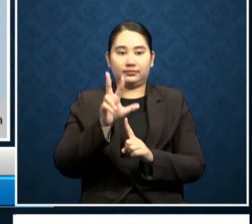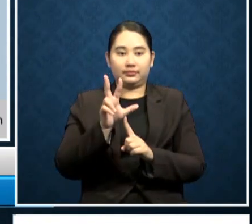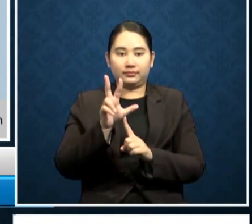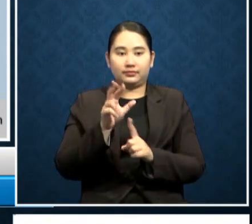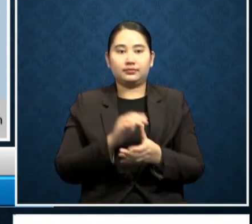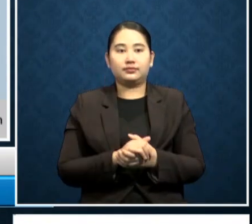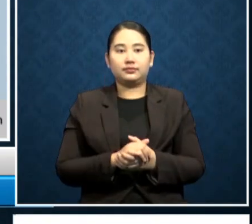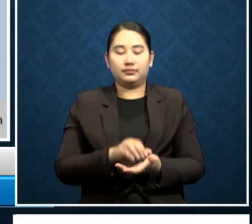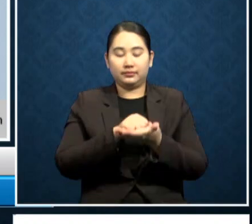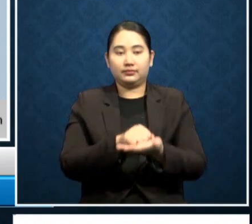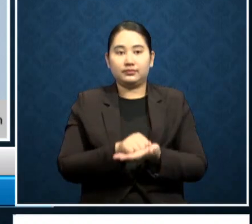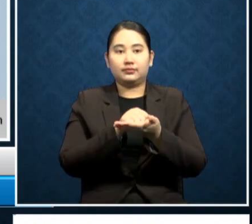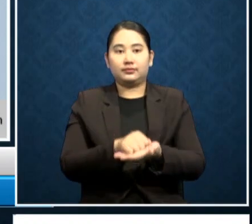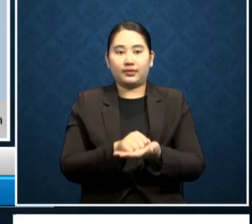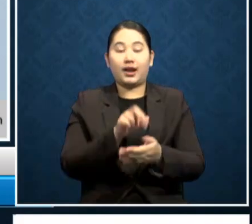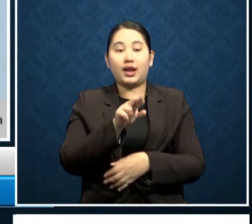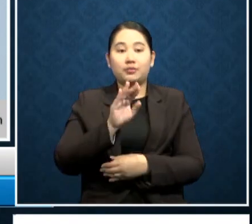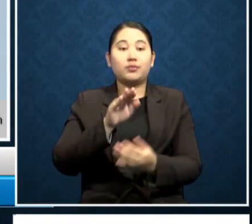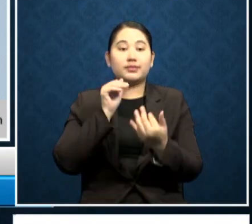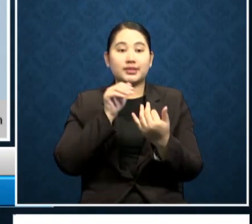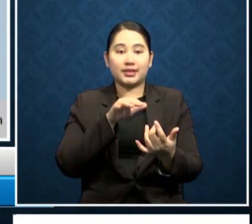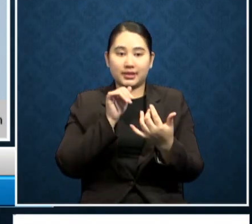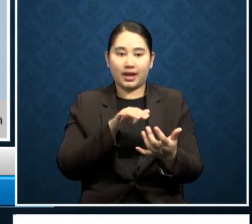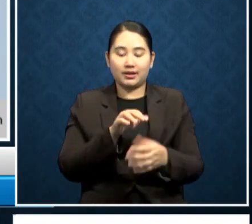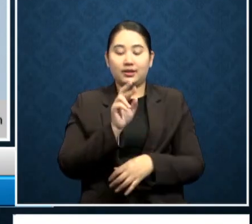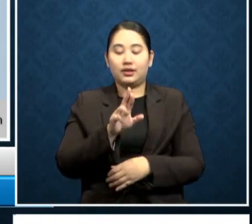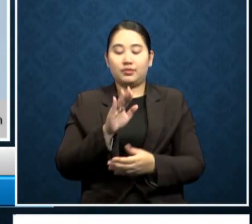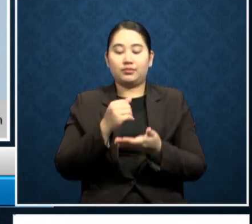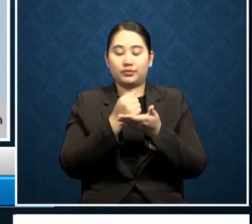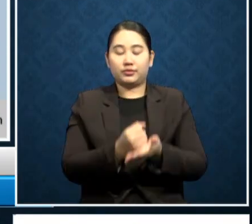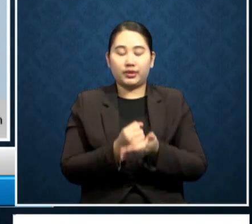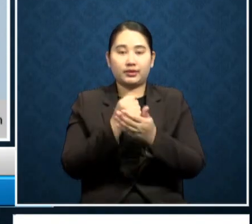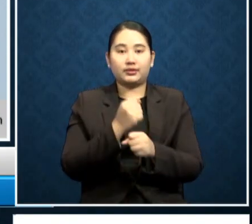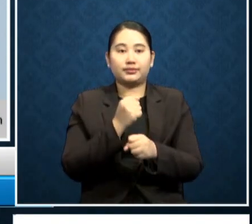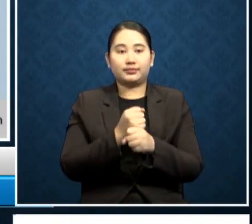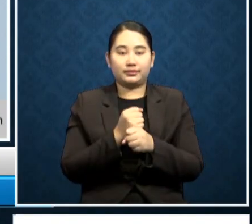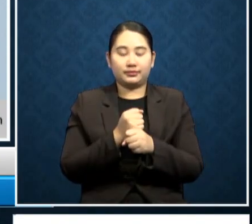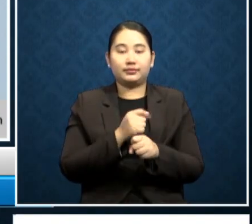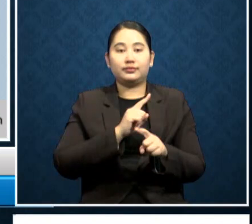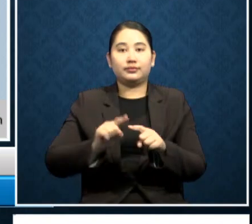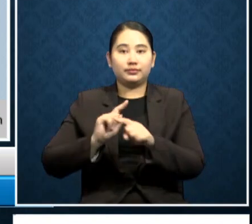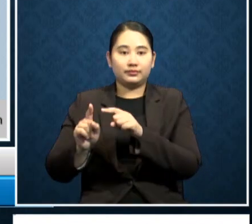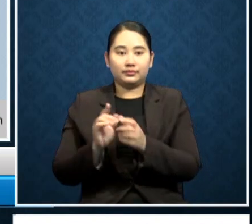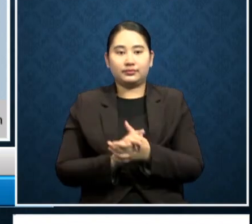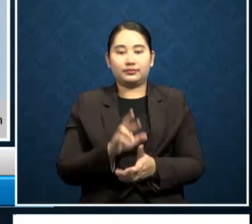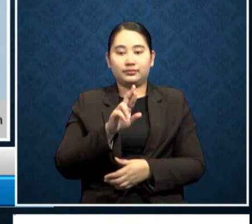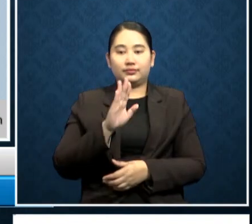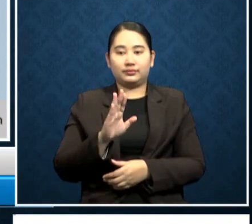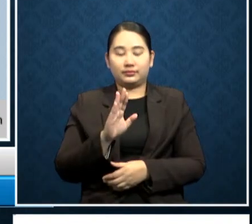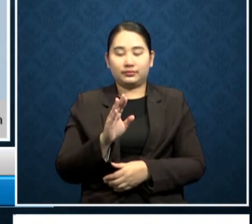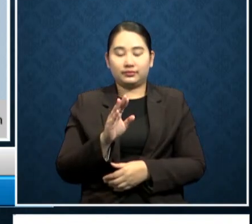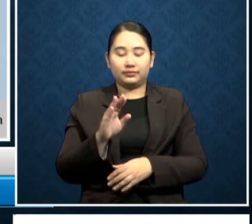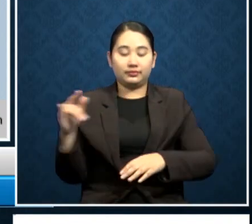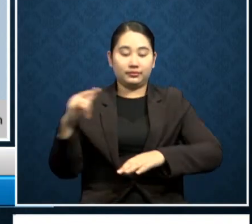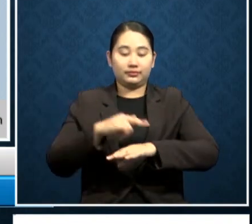พัฒนาบริการระบบสื่อสารระบบช่วยการเดินอากาศระบบติดตามอากาศยานและระบบการบินเข้าออก